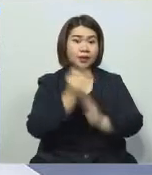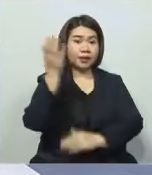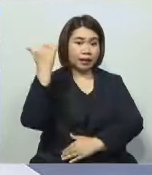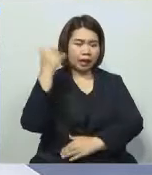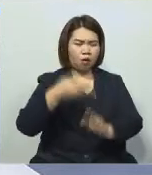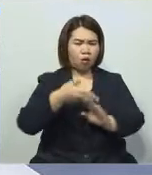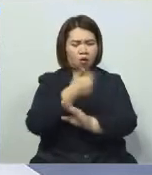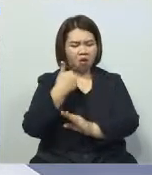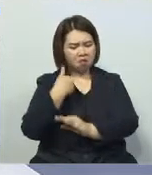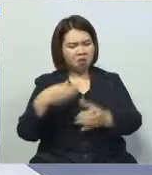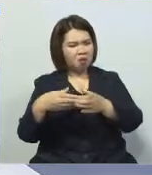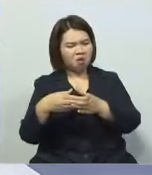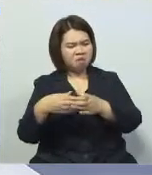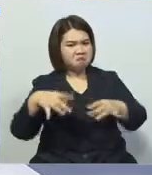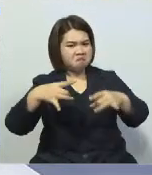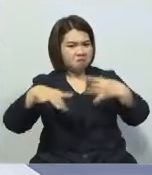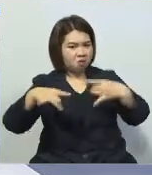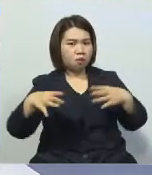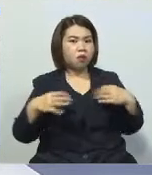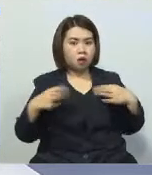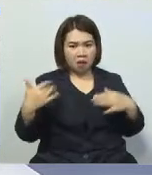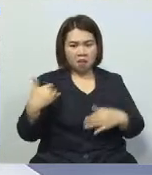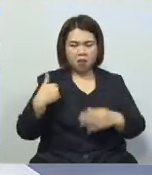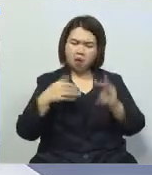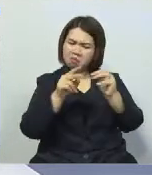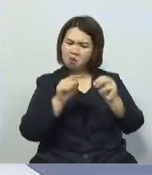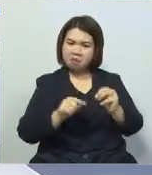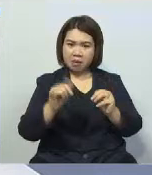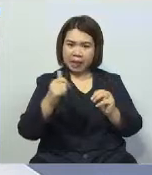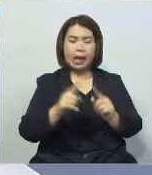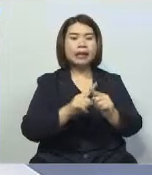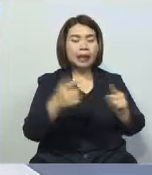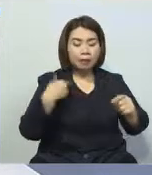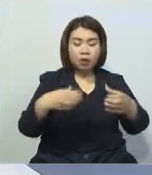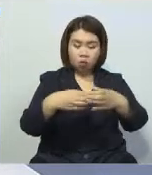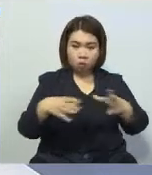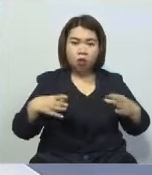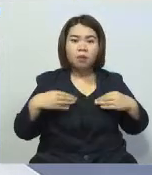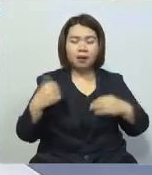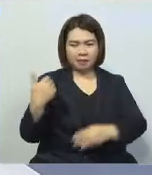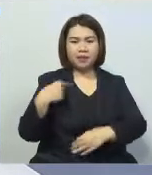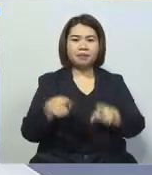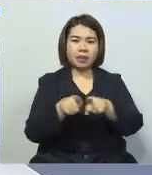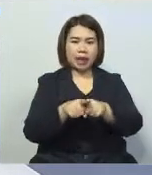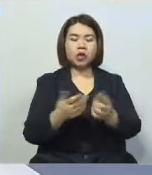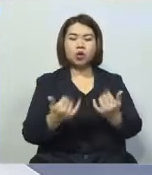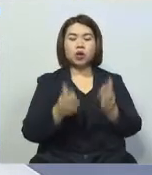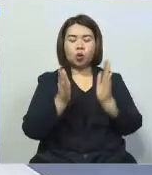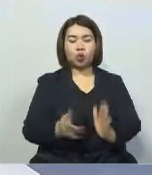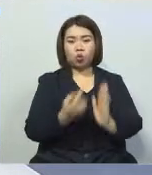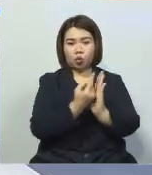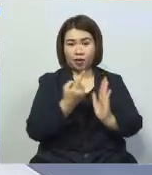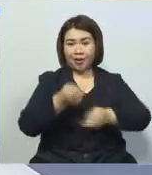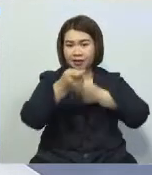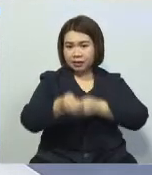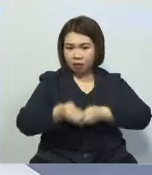ก่อนที่จะมีกระแสคัดค้านออกมาในบางมาตราแต่ก็มีบางส่วนนะครับที่เขาบอกว่าเห็นด้วยโดยในวันนี้นะครับมีตัวแทนชาวนาเกือบ100คน